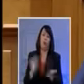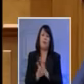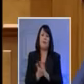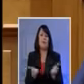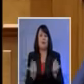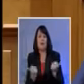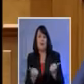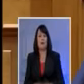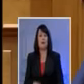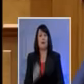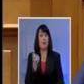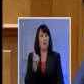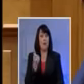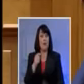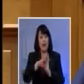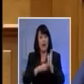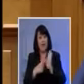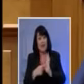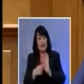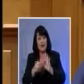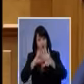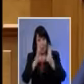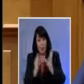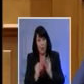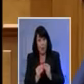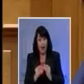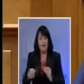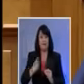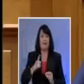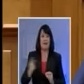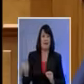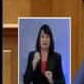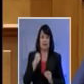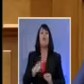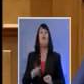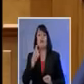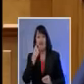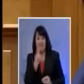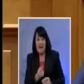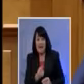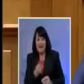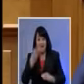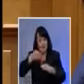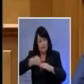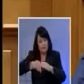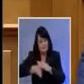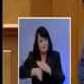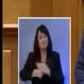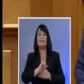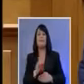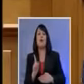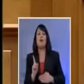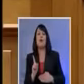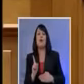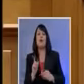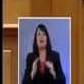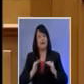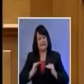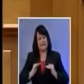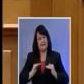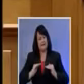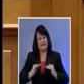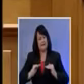Όλα τα μεγέθη της οικονομίας, παρά τις προσδοκίες σας, συνηγορούν ότι πλέον έχουμε περάσει σε φάση όχι απλά σταθεροποίησης,